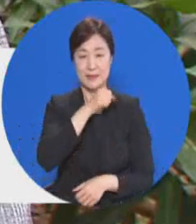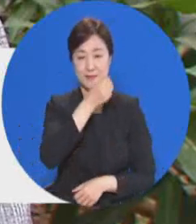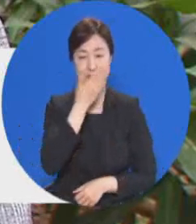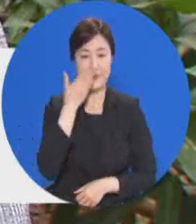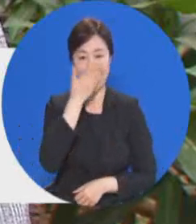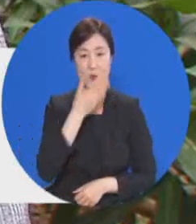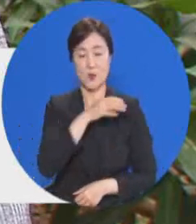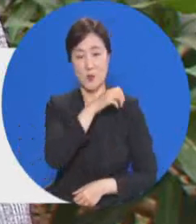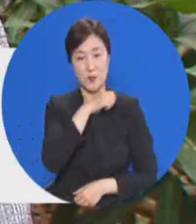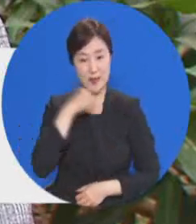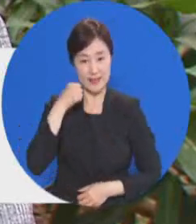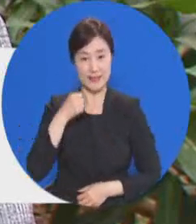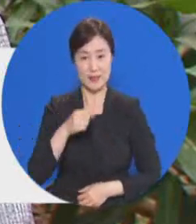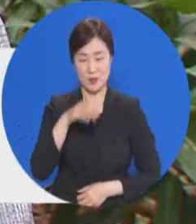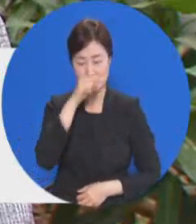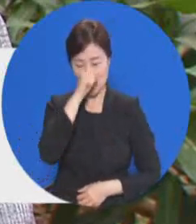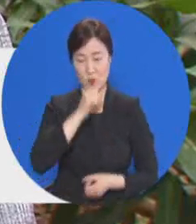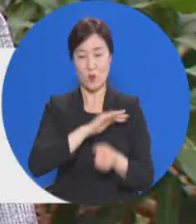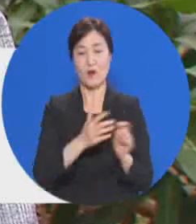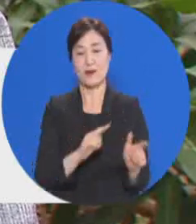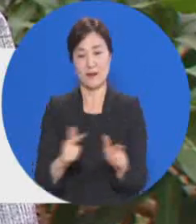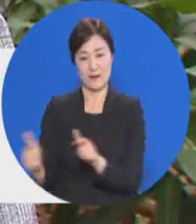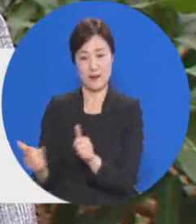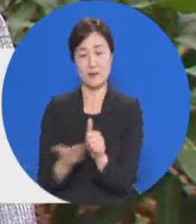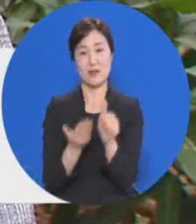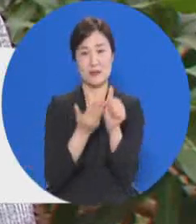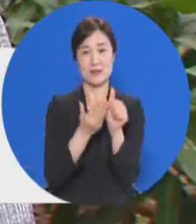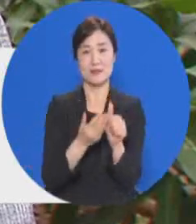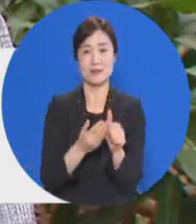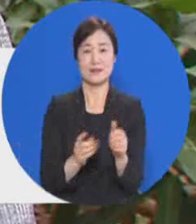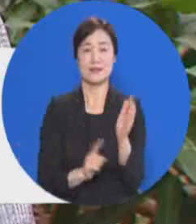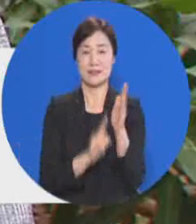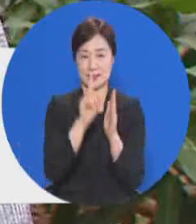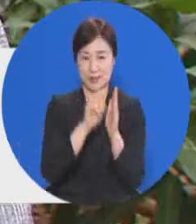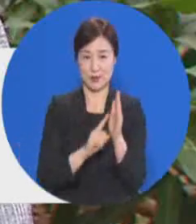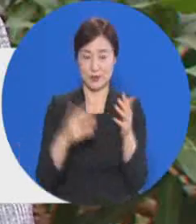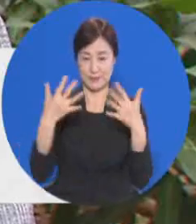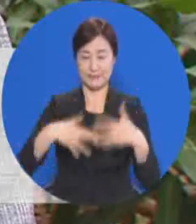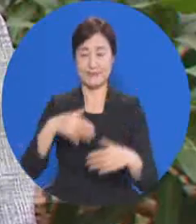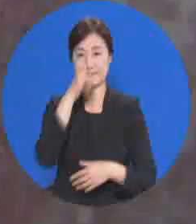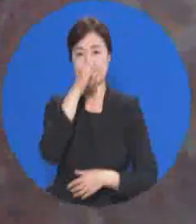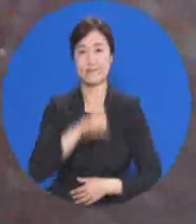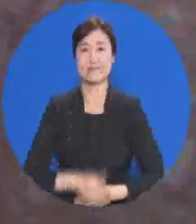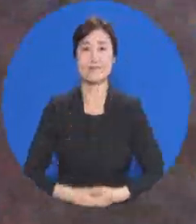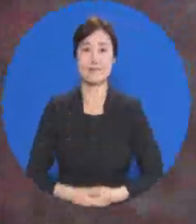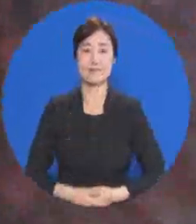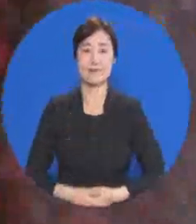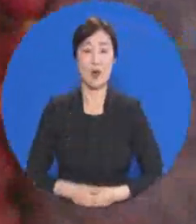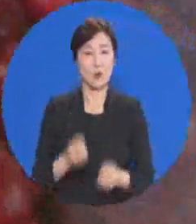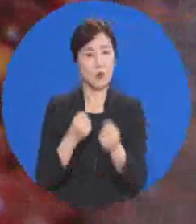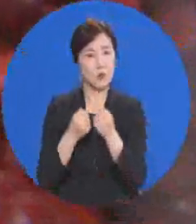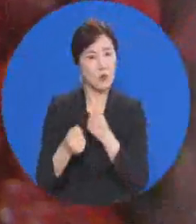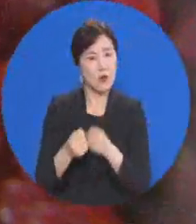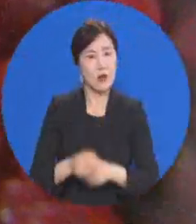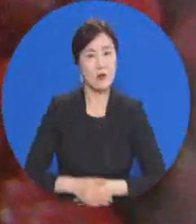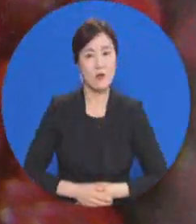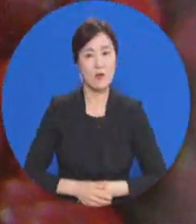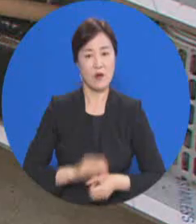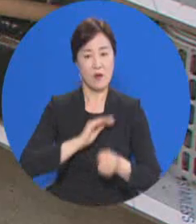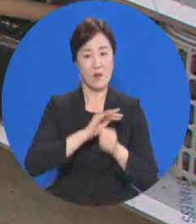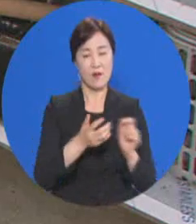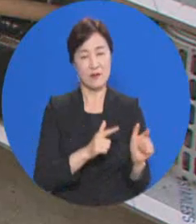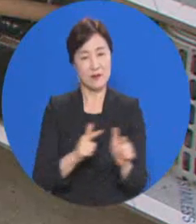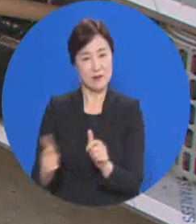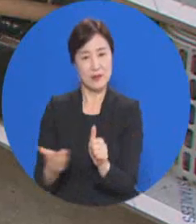높고 고품질의 과일을 생산할 수 있는 그런 기후적인 여건을 갖추고 있습니다. 그럼에도 아열대 작목의 재배